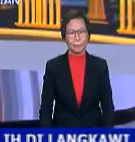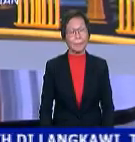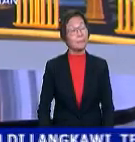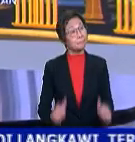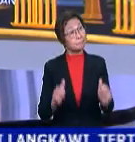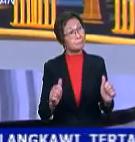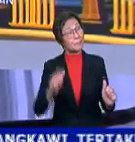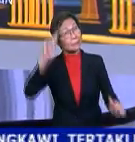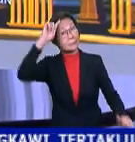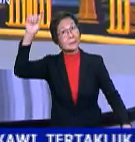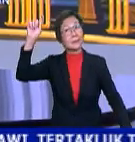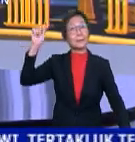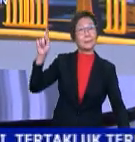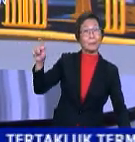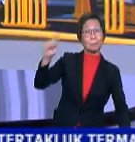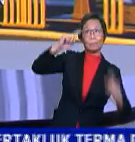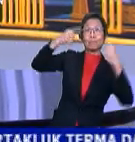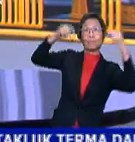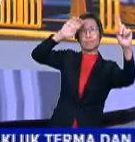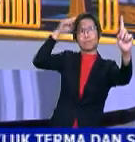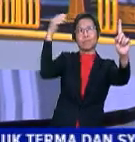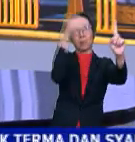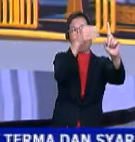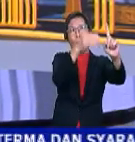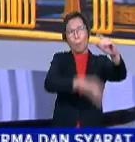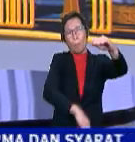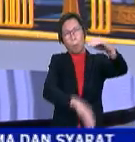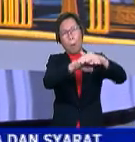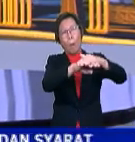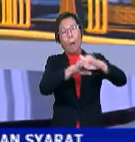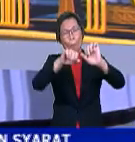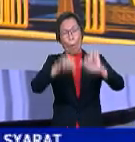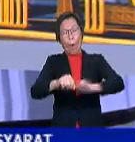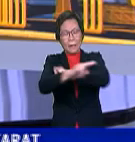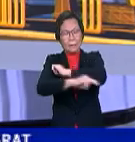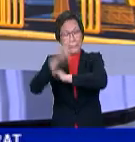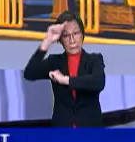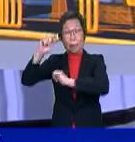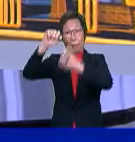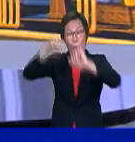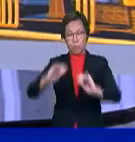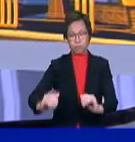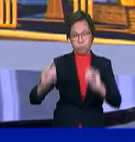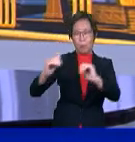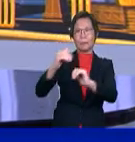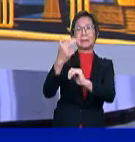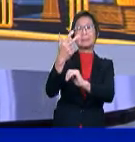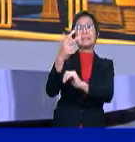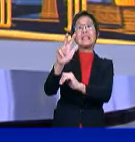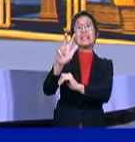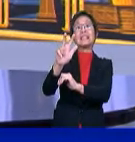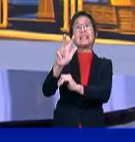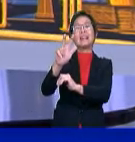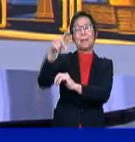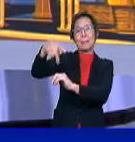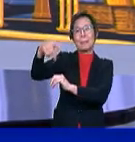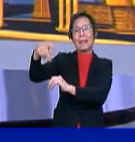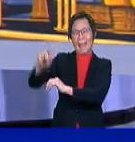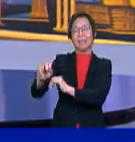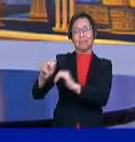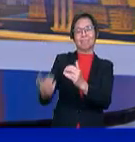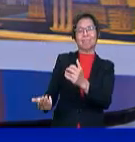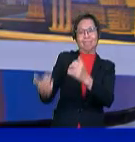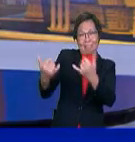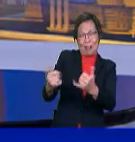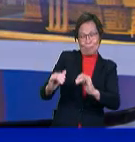Baik, saudara, Terengganu yang mencapai sasaran nilai ambang membolehkan negeri itu memasuki fasa 3 pelan pemulihan negara